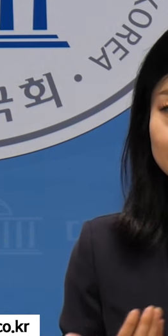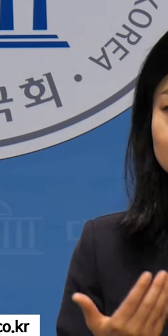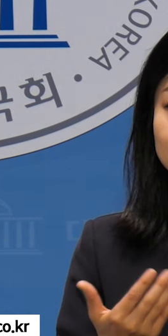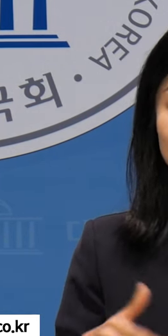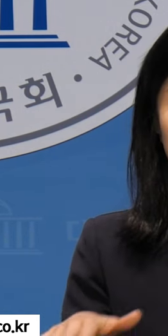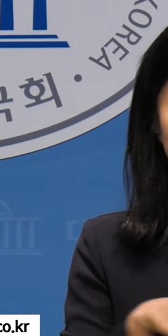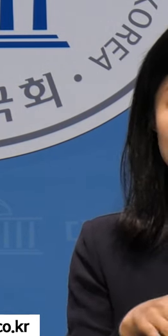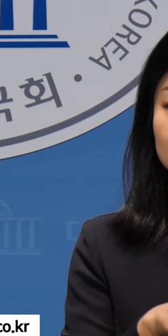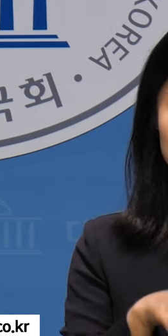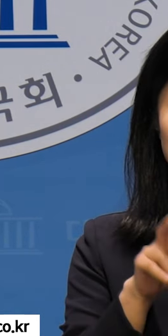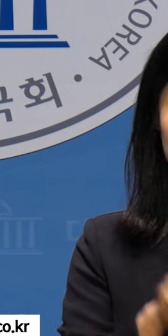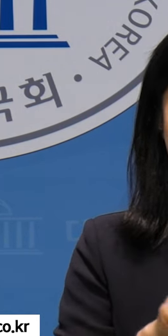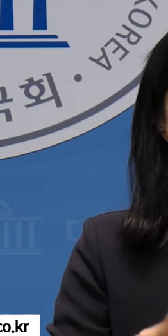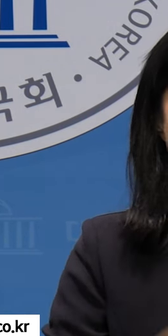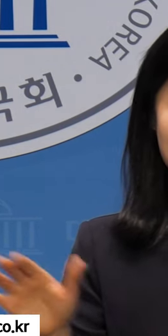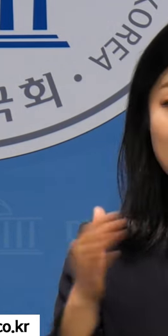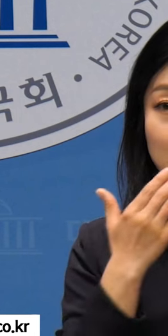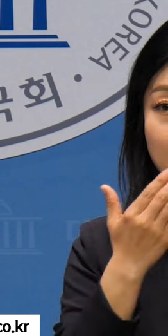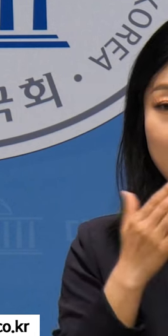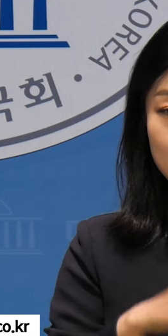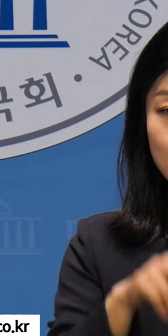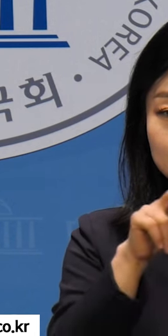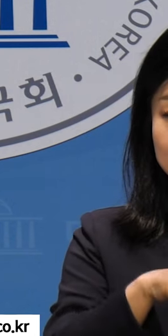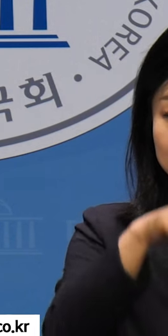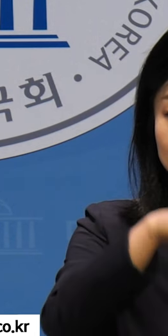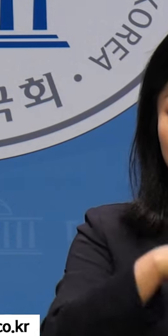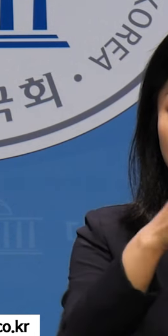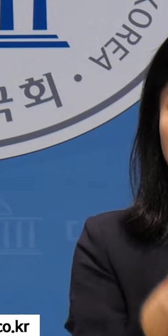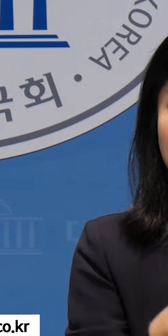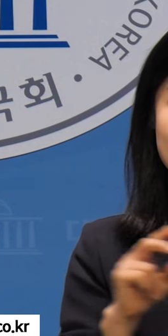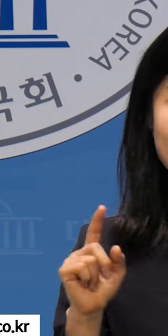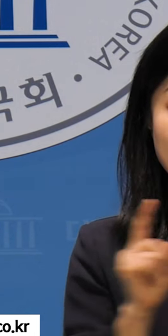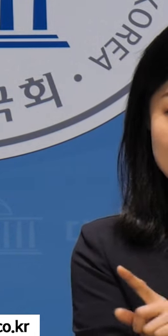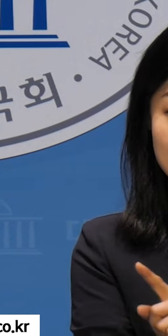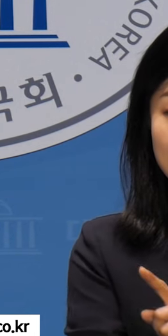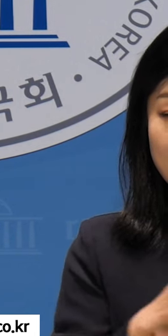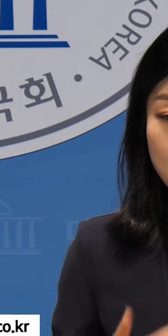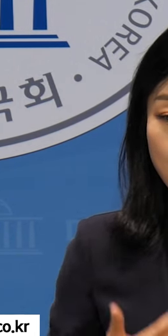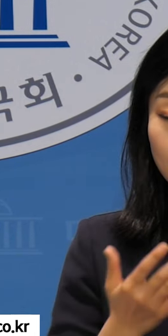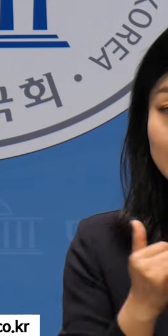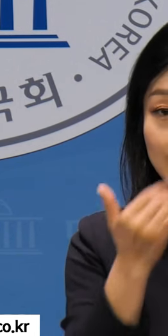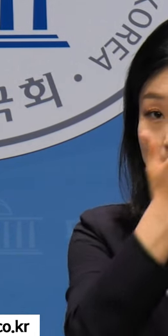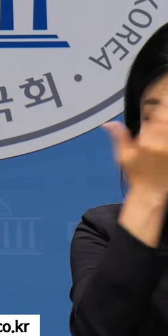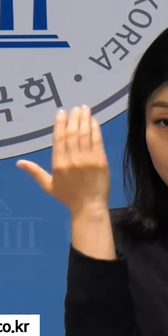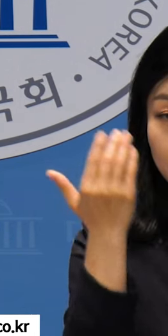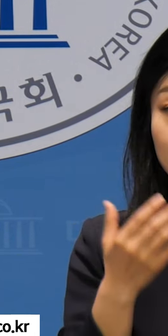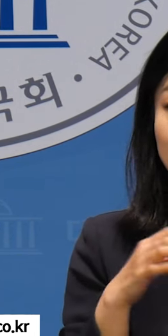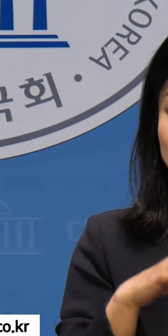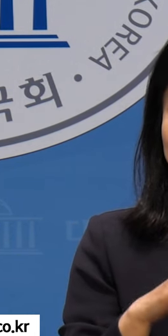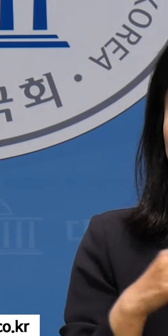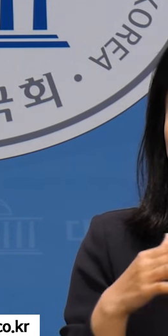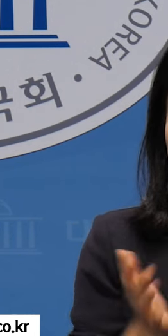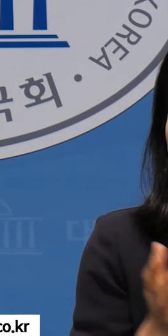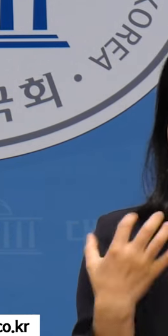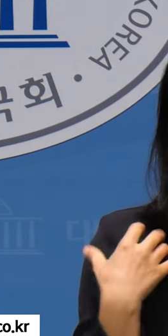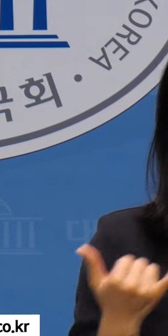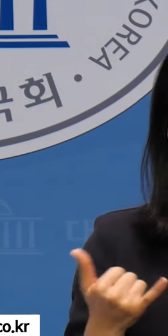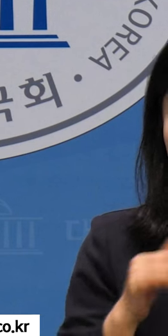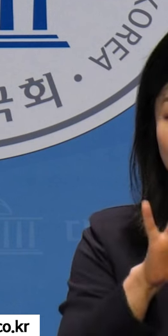타파하겠습니다. 공직선거법과 정당법을 개정해 당을 위해 봉사하고 있는 당직자들이 무급으로 일하는